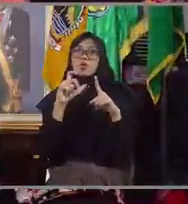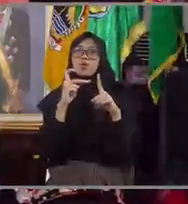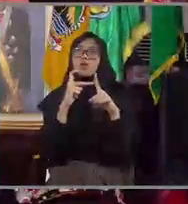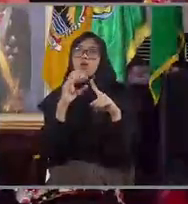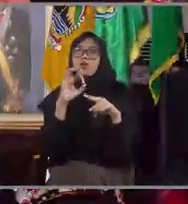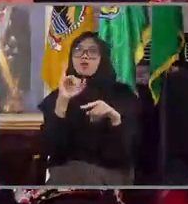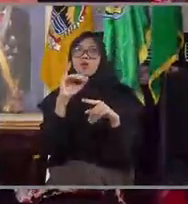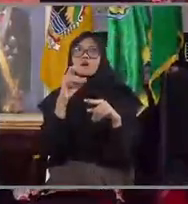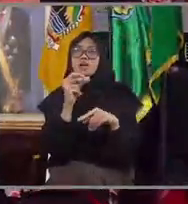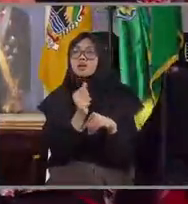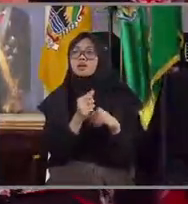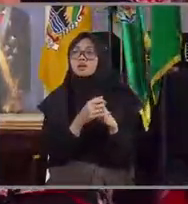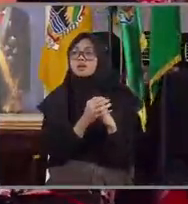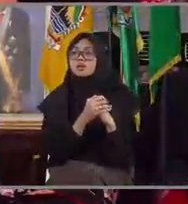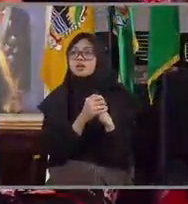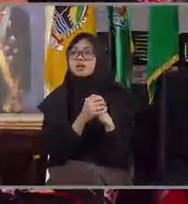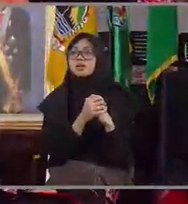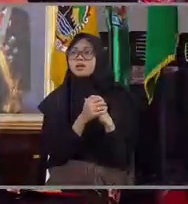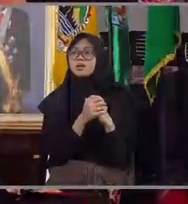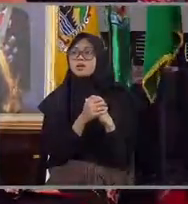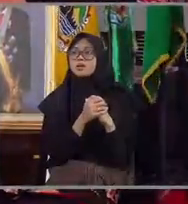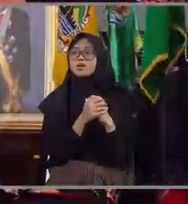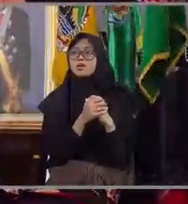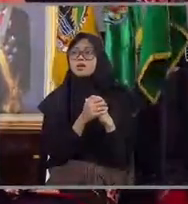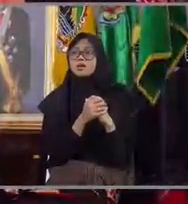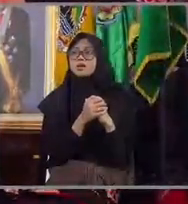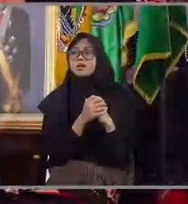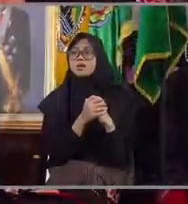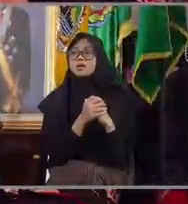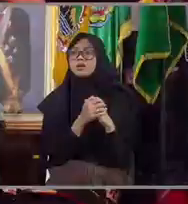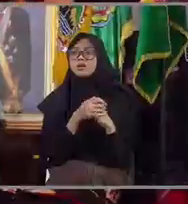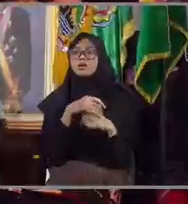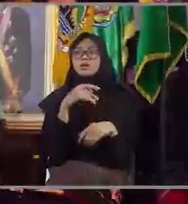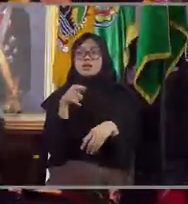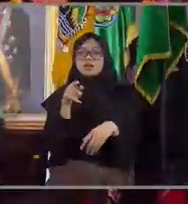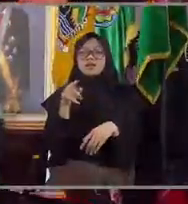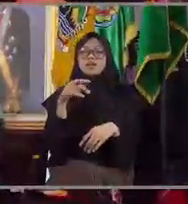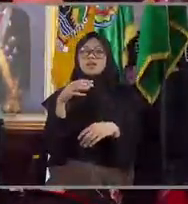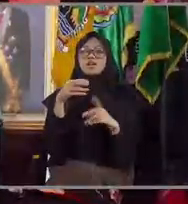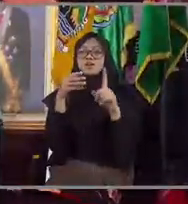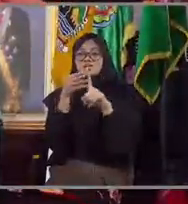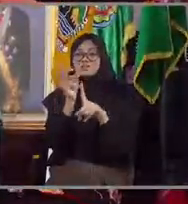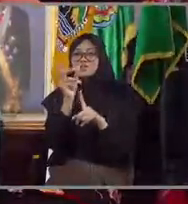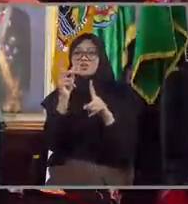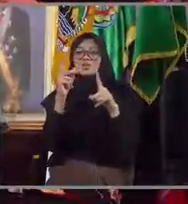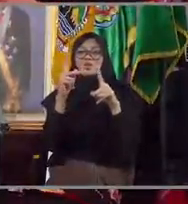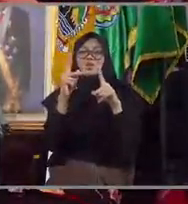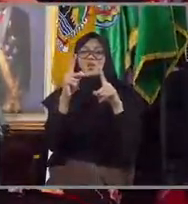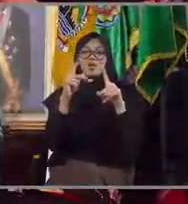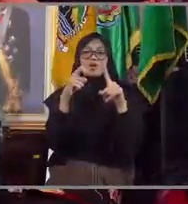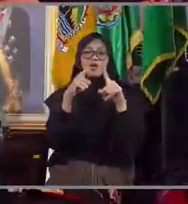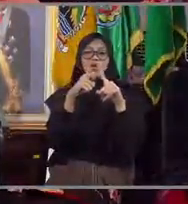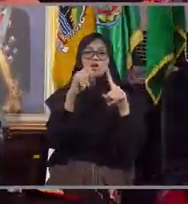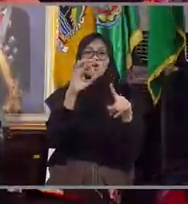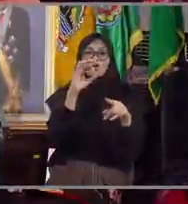ini keberadaannya Bukhari itu perempuan Mbak kalau Bukhari yaitu perempuan Patria ya